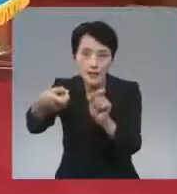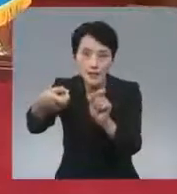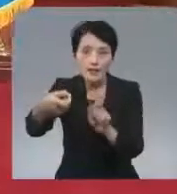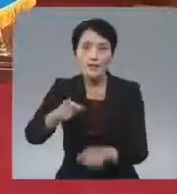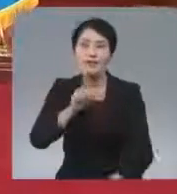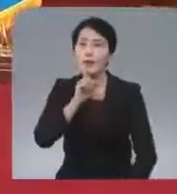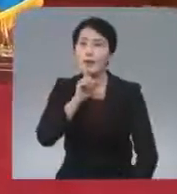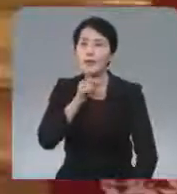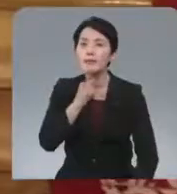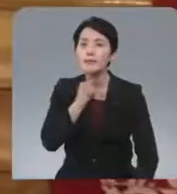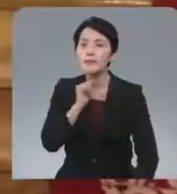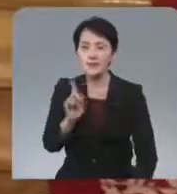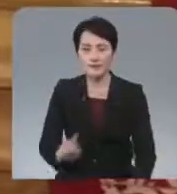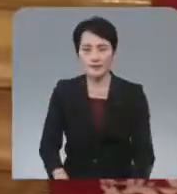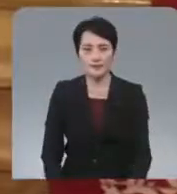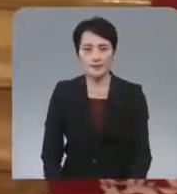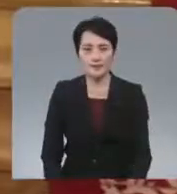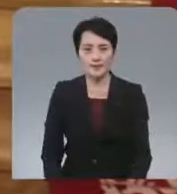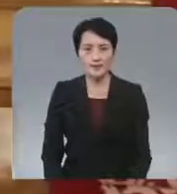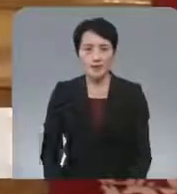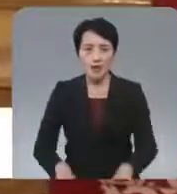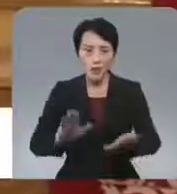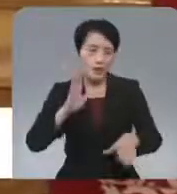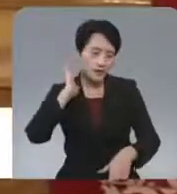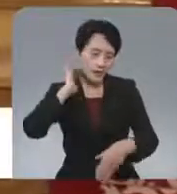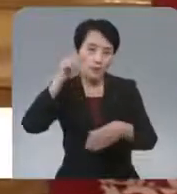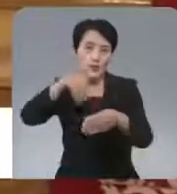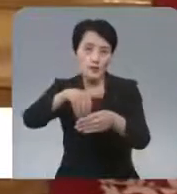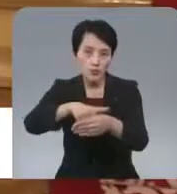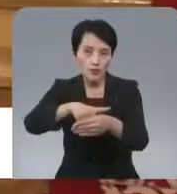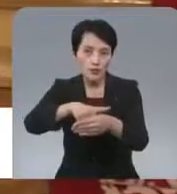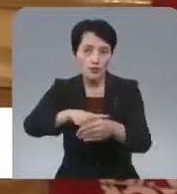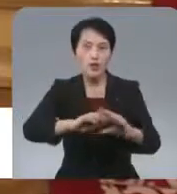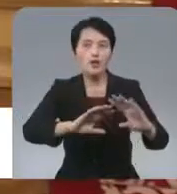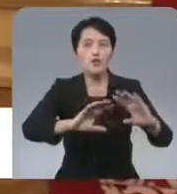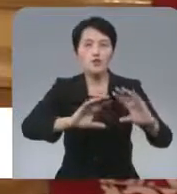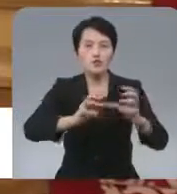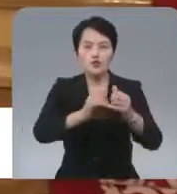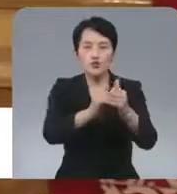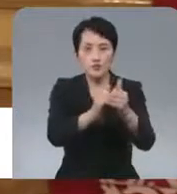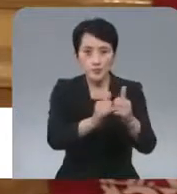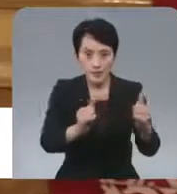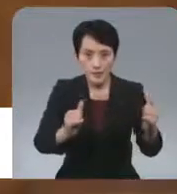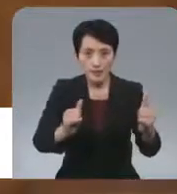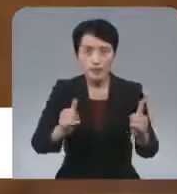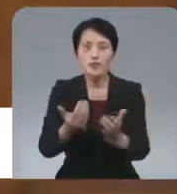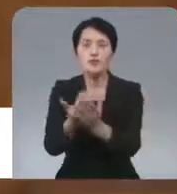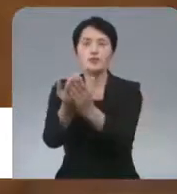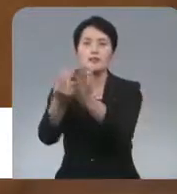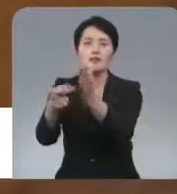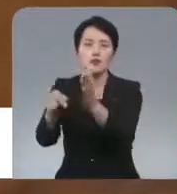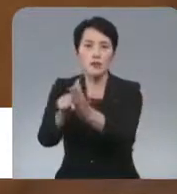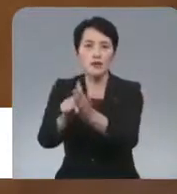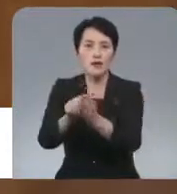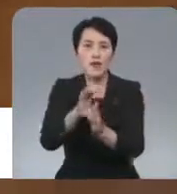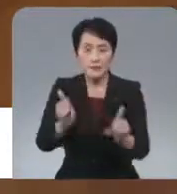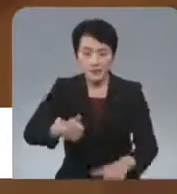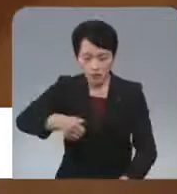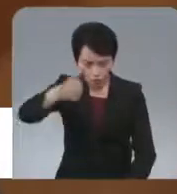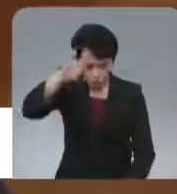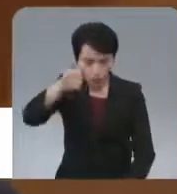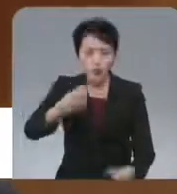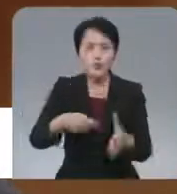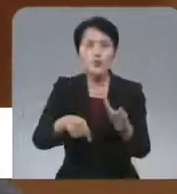корейском полуострове выступает 3 января по телевидению с последней новогодний речью на посту главы государства он